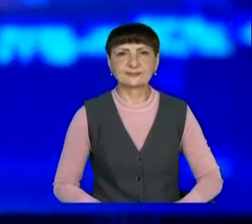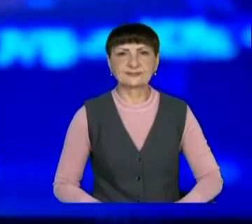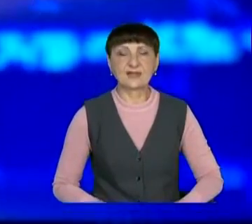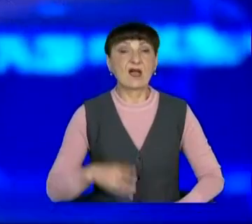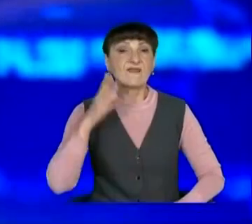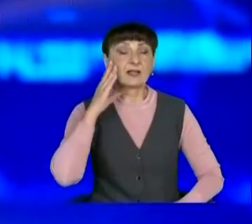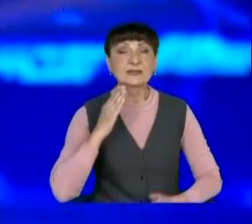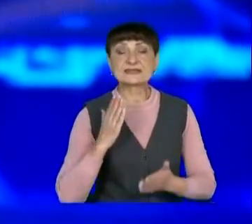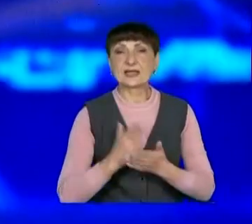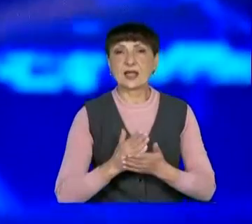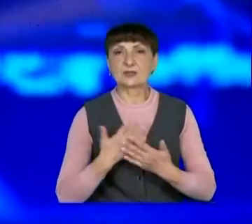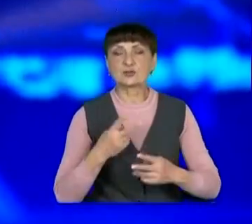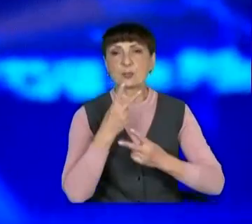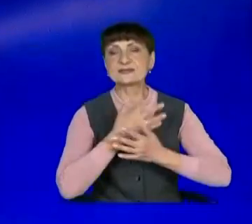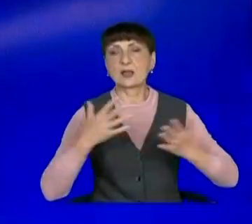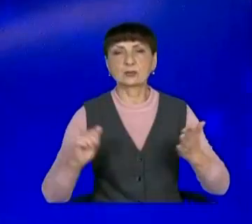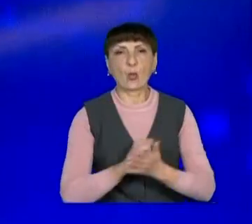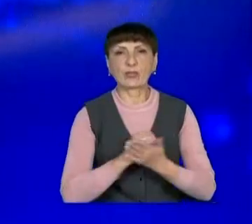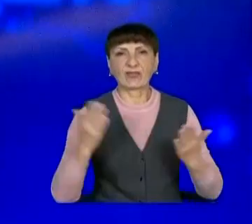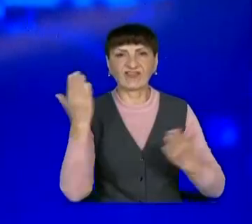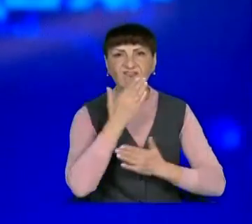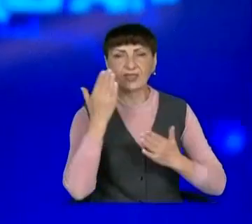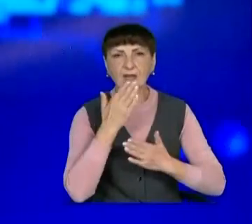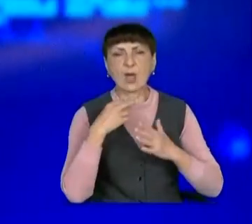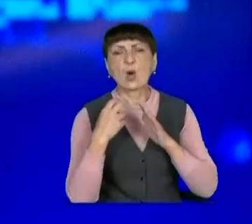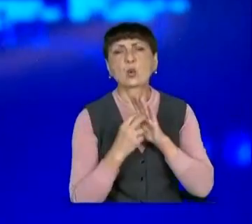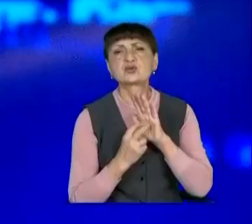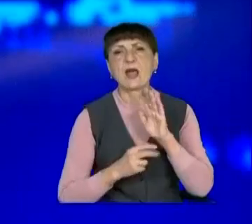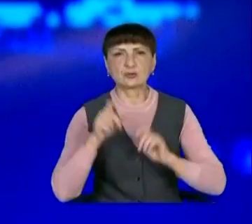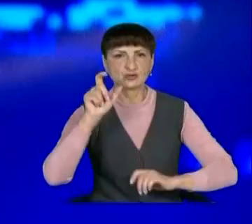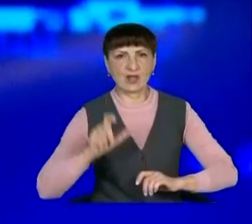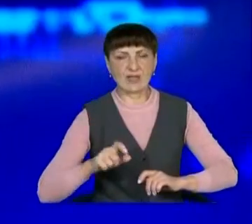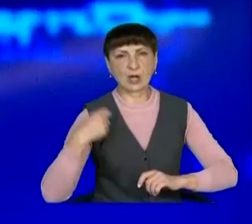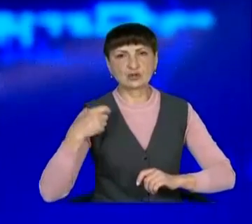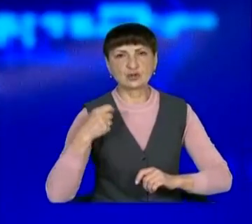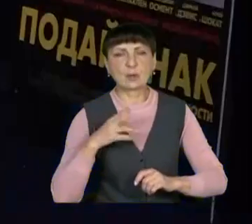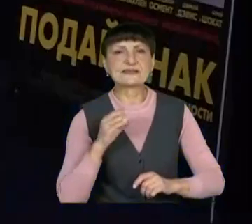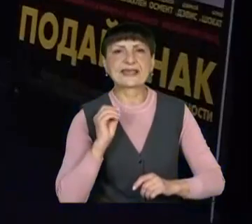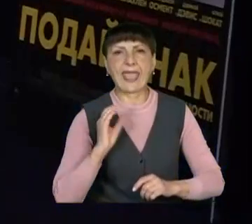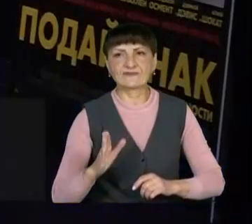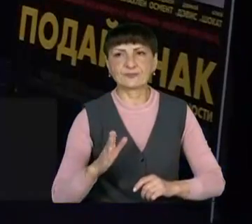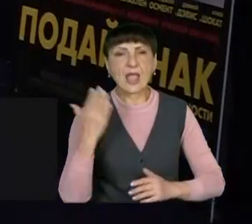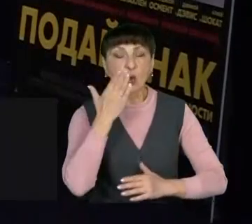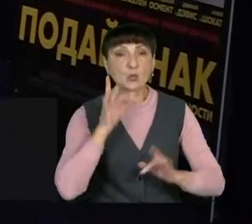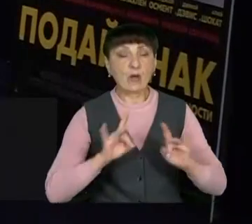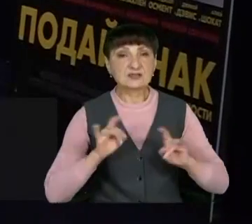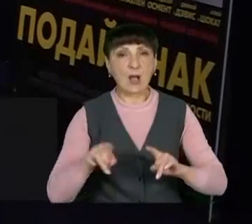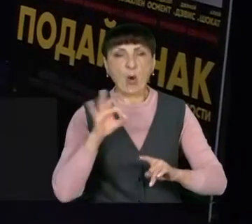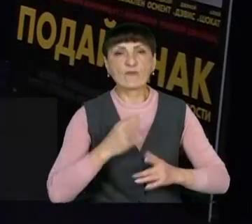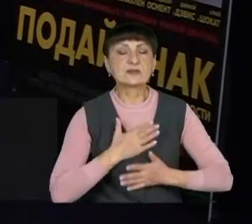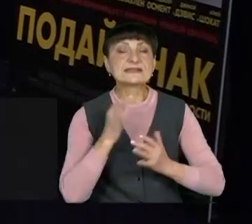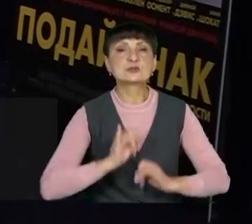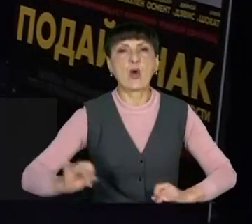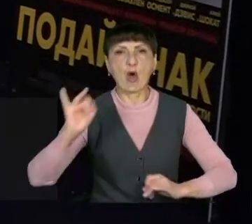в Алмааты состоялась презентация документального фильма Хрустальный человек режиссёра каната бикеева Кинолента рассказывает вдохновляющую